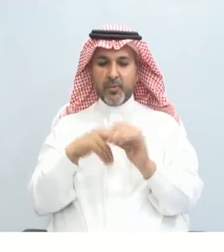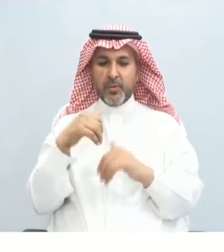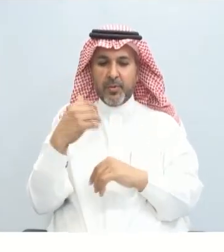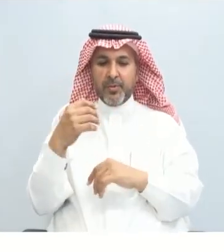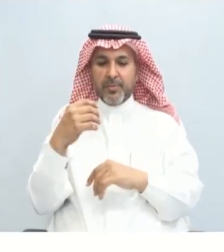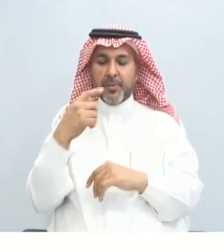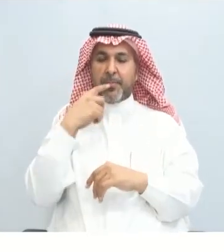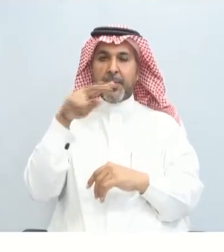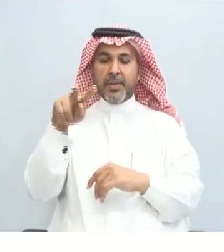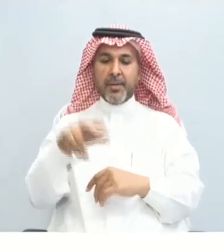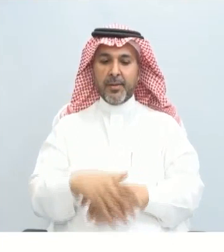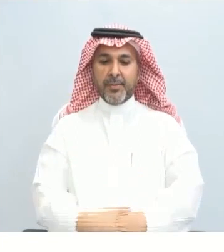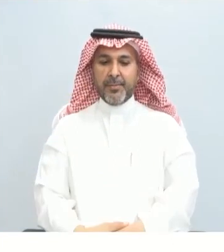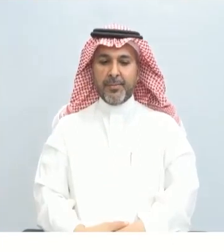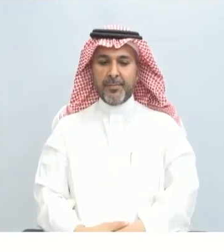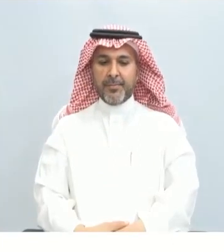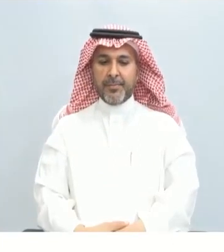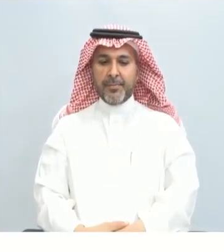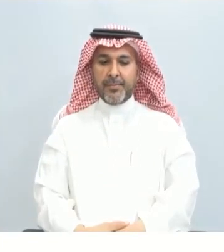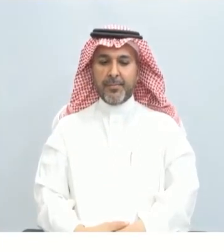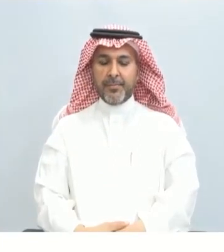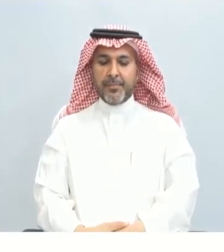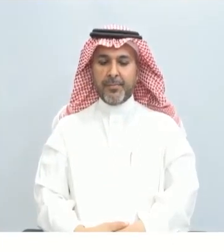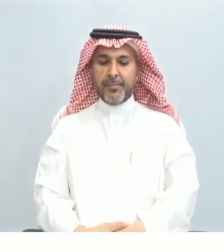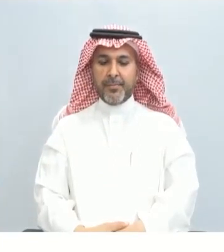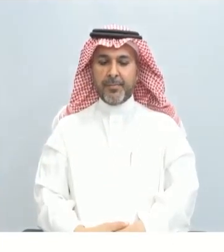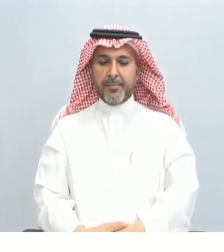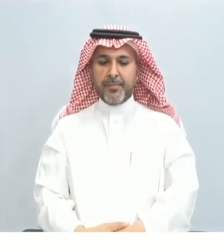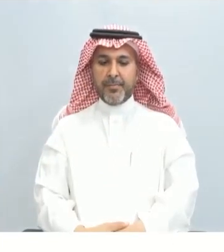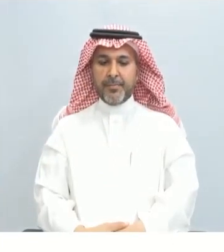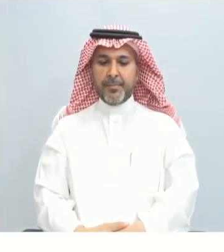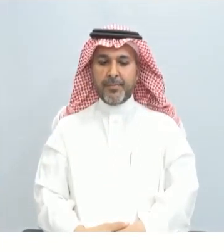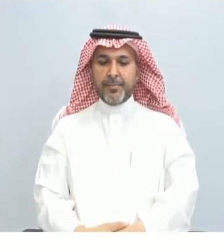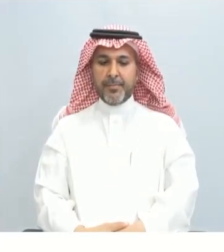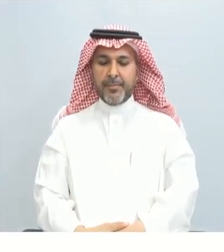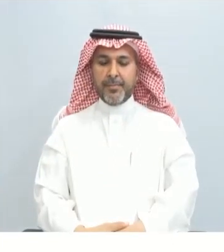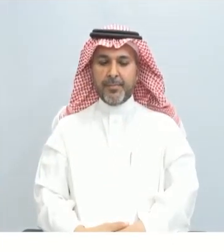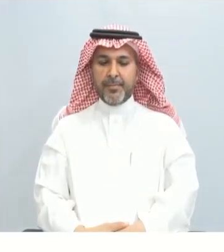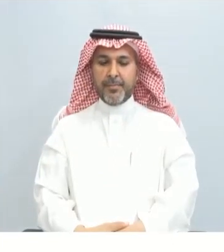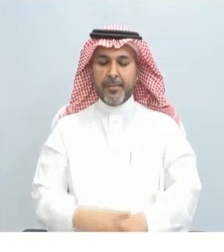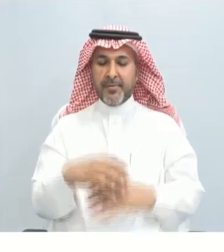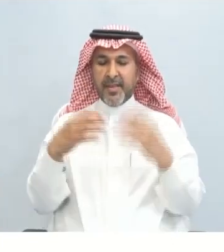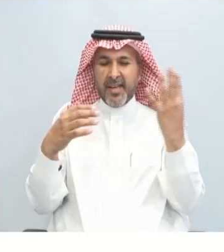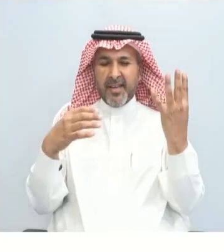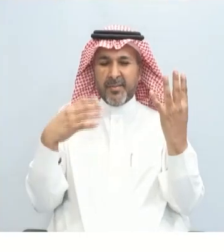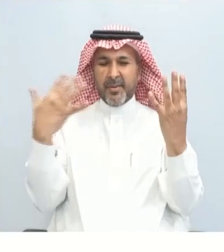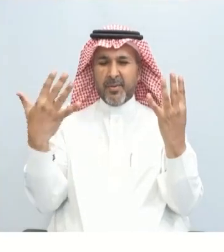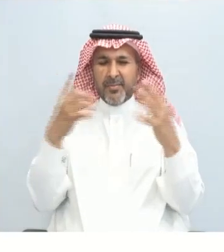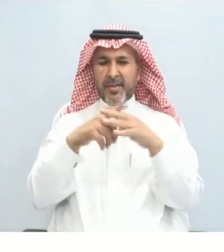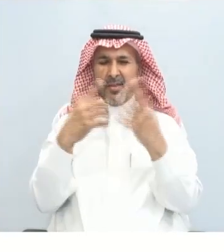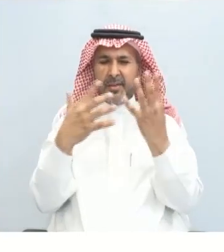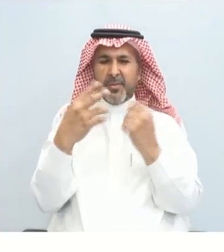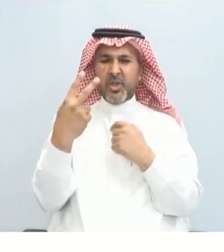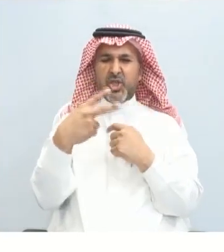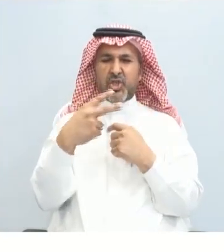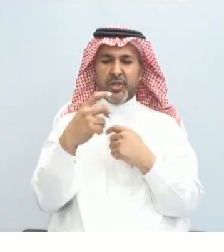ل 100 طبعا لوغاريتم اين تروح مع اللوغاريتم 2 يبقى لك 20 اكس تساوي 100 وبالتالي فان الاكس تساوي